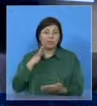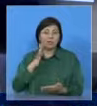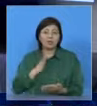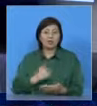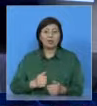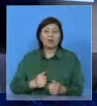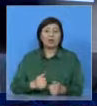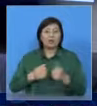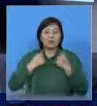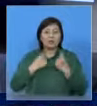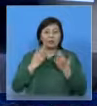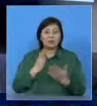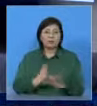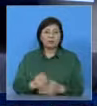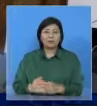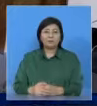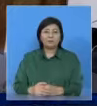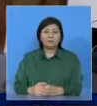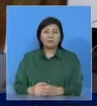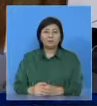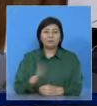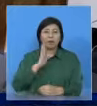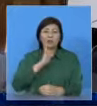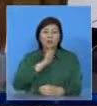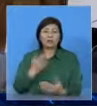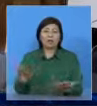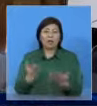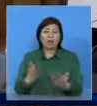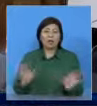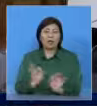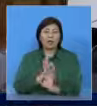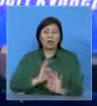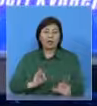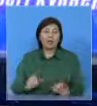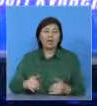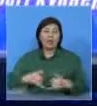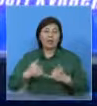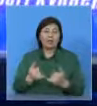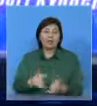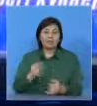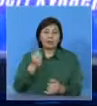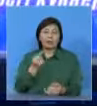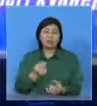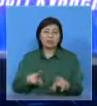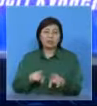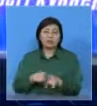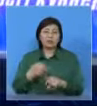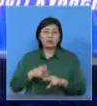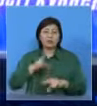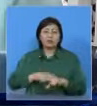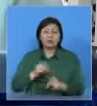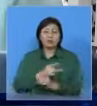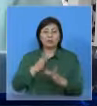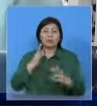берілмеңіздер, ешқашан мойымаңыздар. Аналарға қандай ән, қандай жыр арналса да аздық етері анық. Сонда да